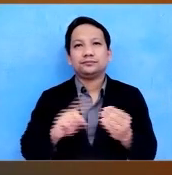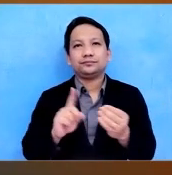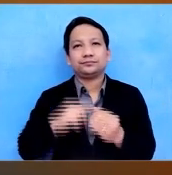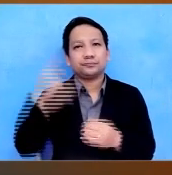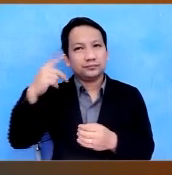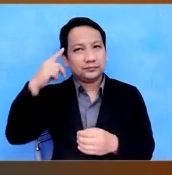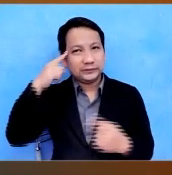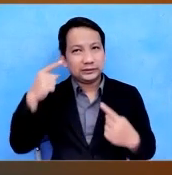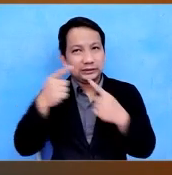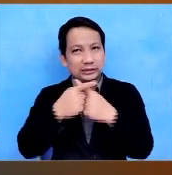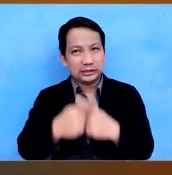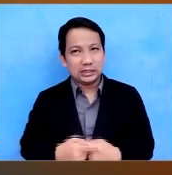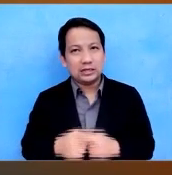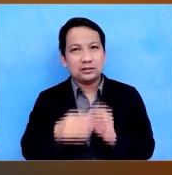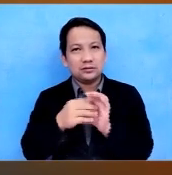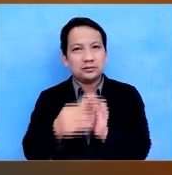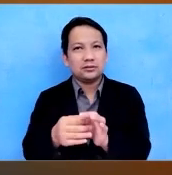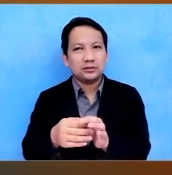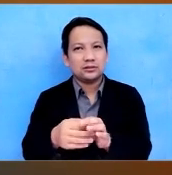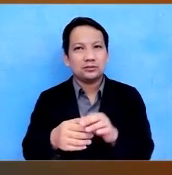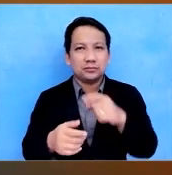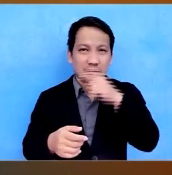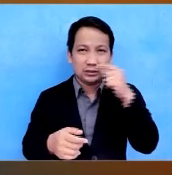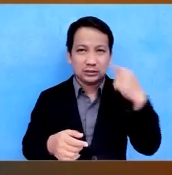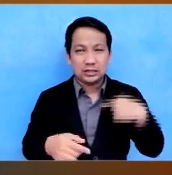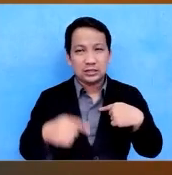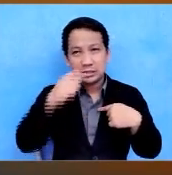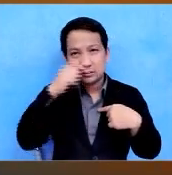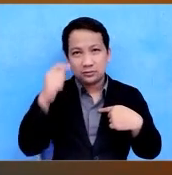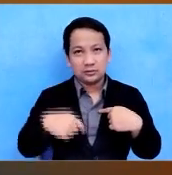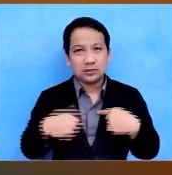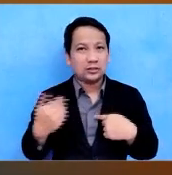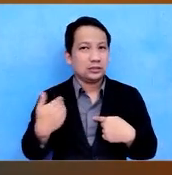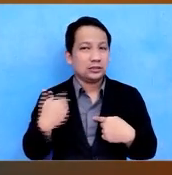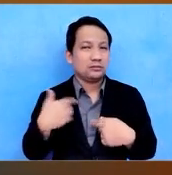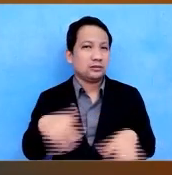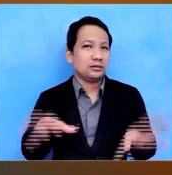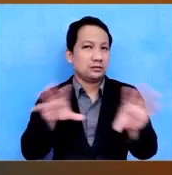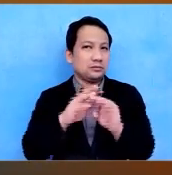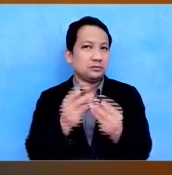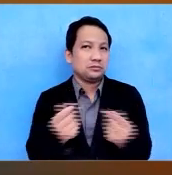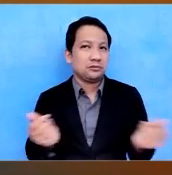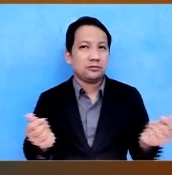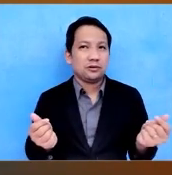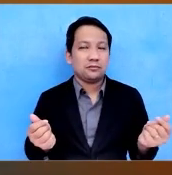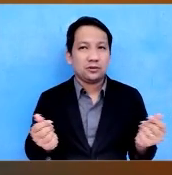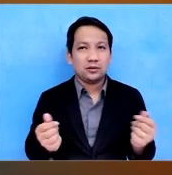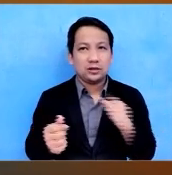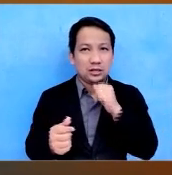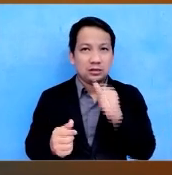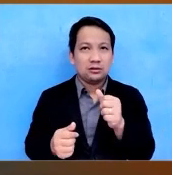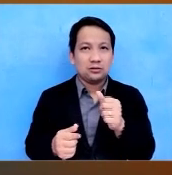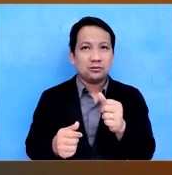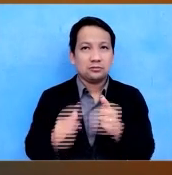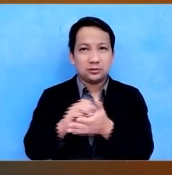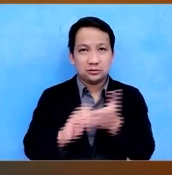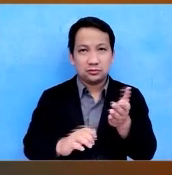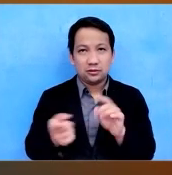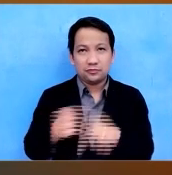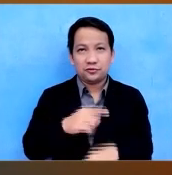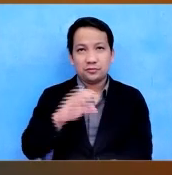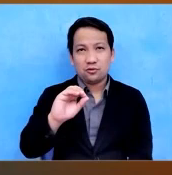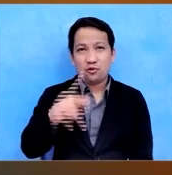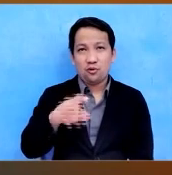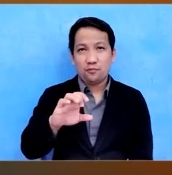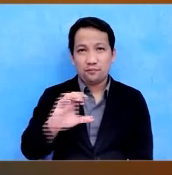conflict ni Russia at saka ni Ukraine, yeah. Naman siya nasusolusyonan. Tapos yung declining capacity, spare capacity ng